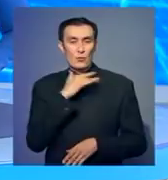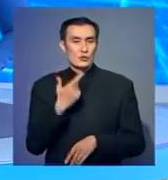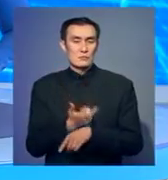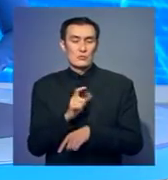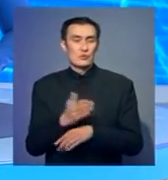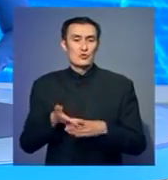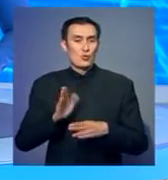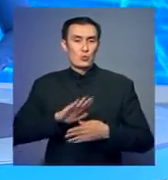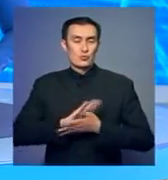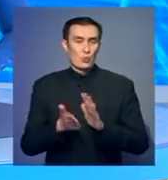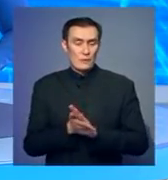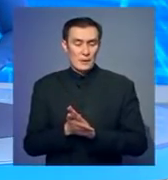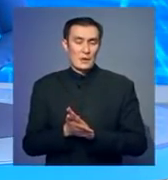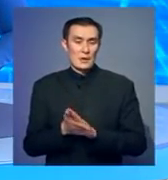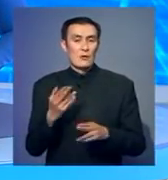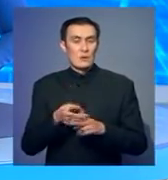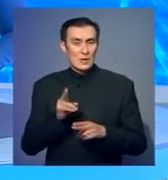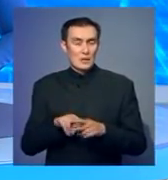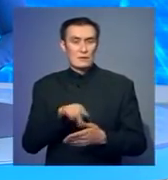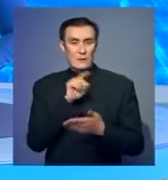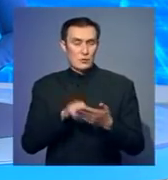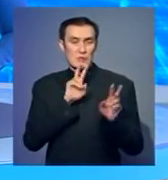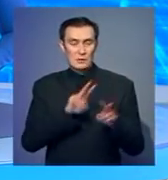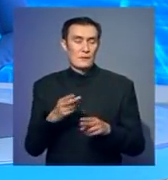кабальные условия. Если эта сторона